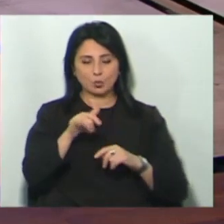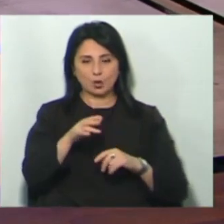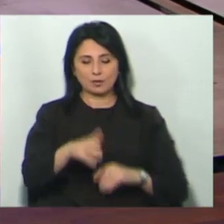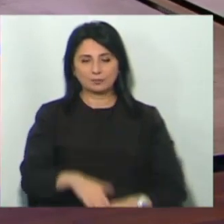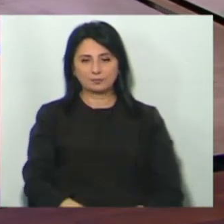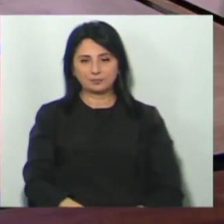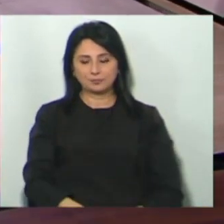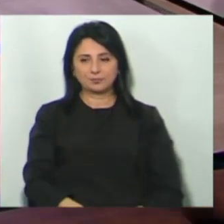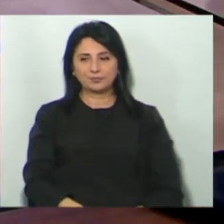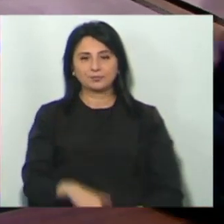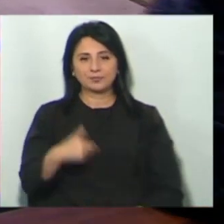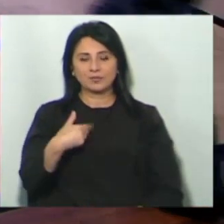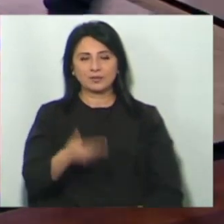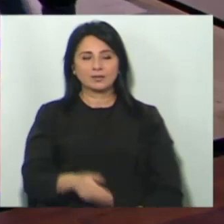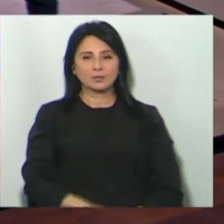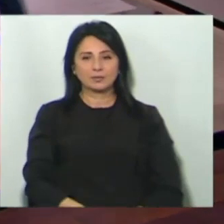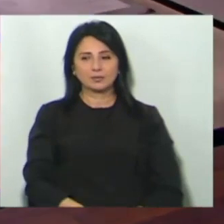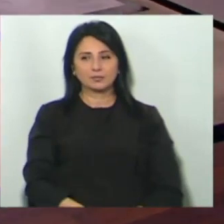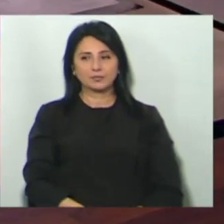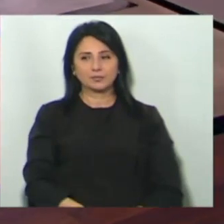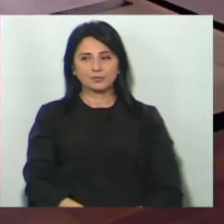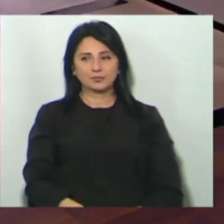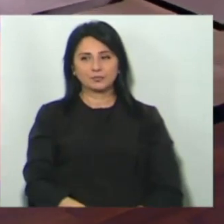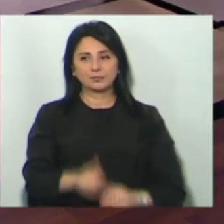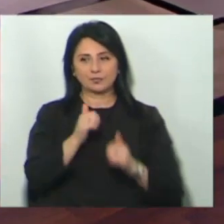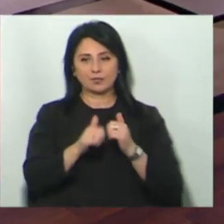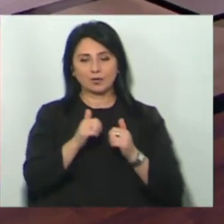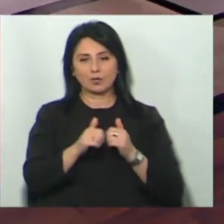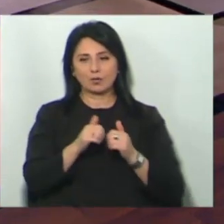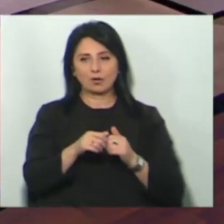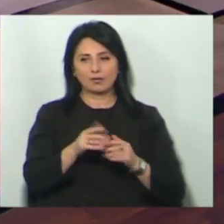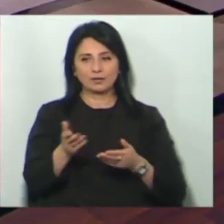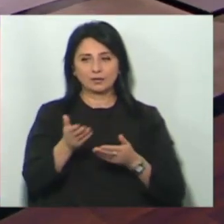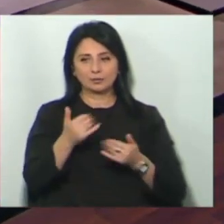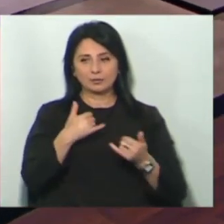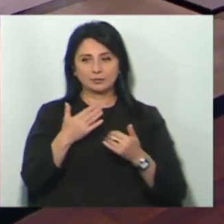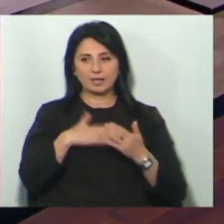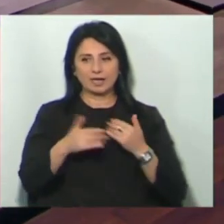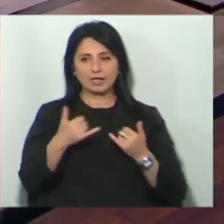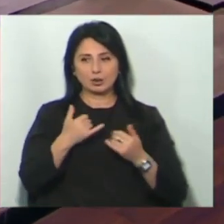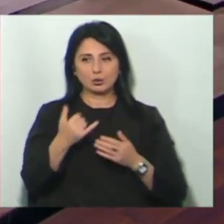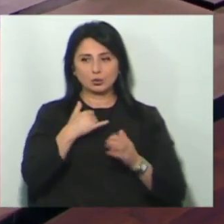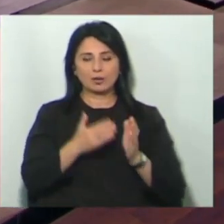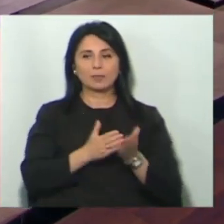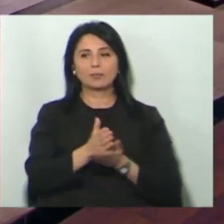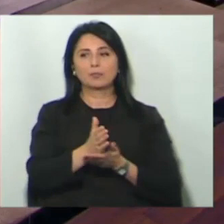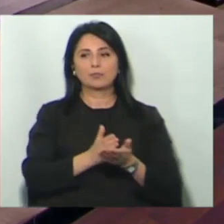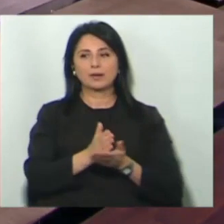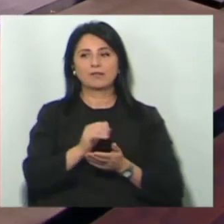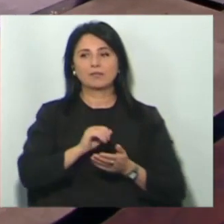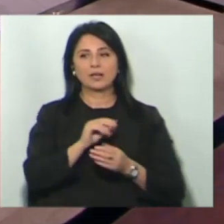მოგძანდით. მოგესალმებით. Ყოველთვის მეხარია თქვენი სტუმრობა, დაბრუნდით და ჩვენი მრავალწლიანი